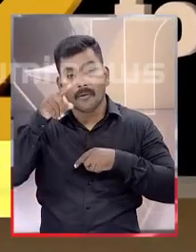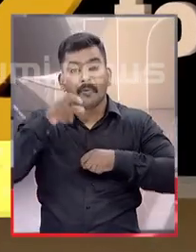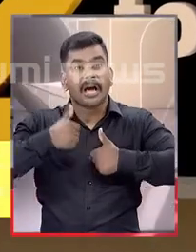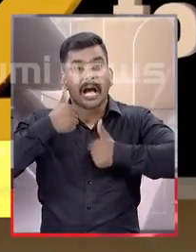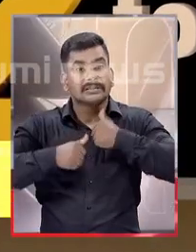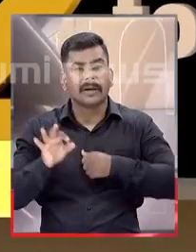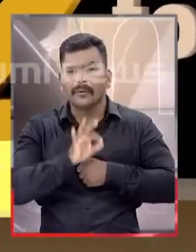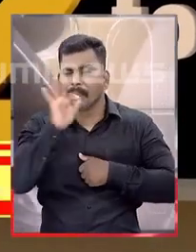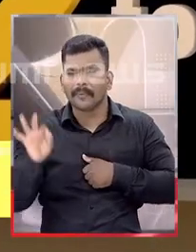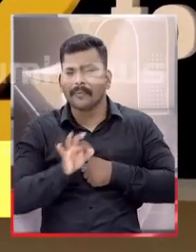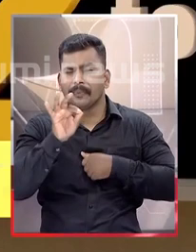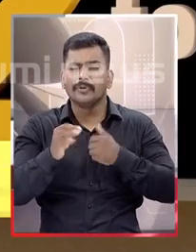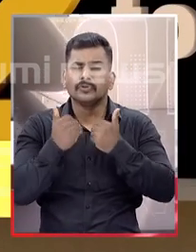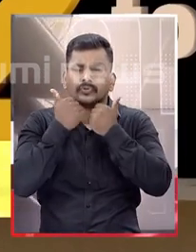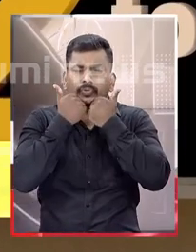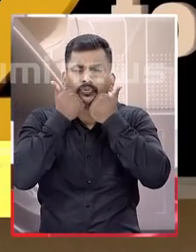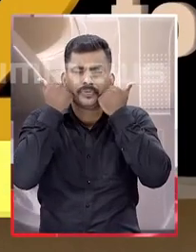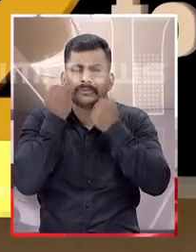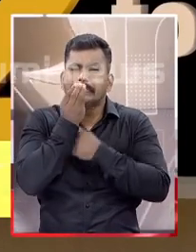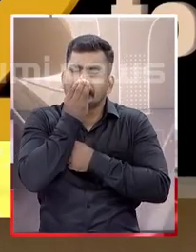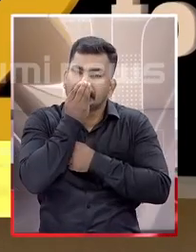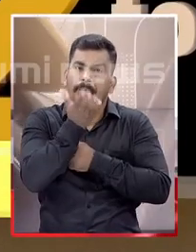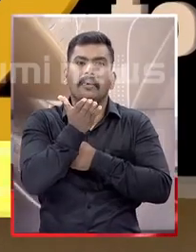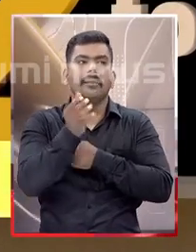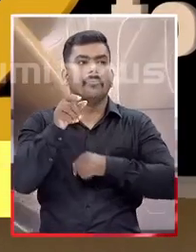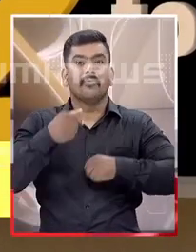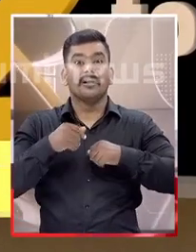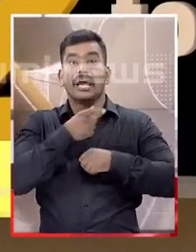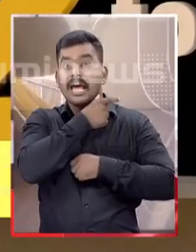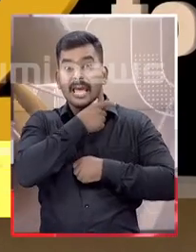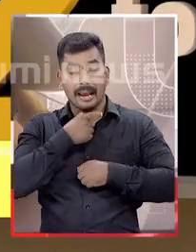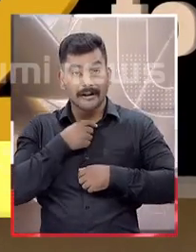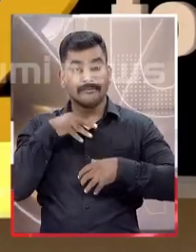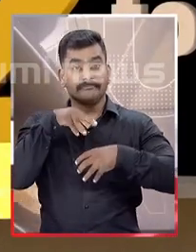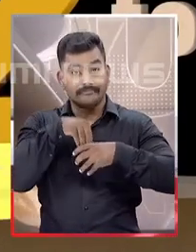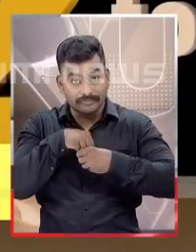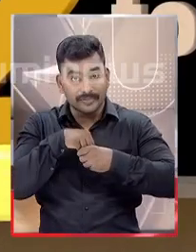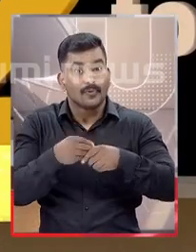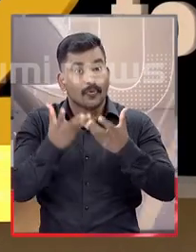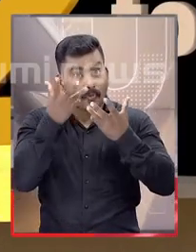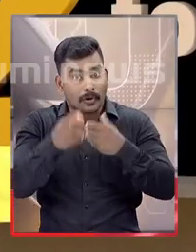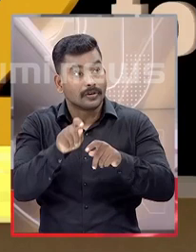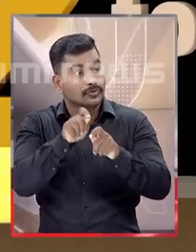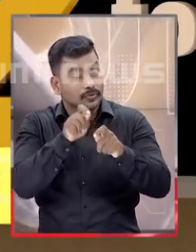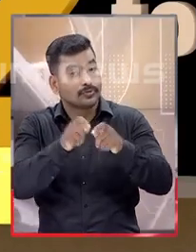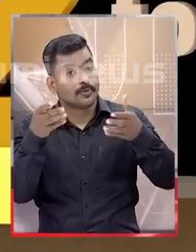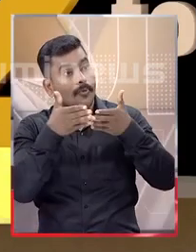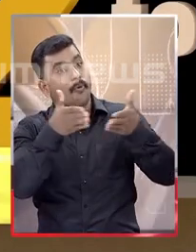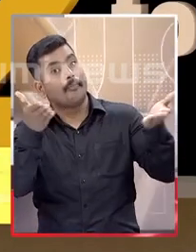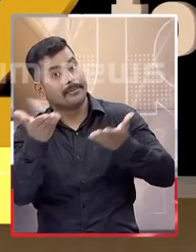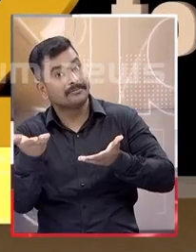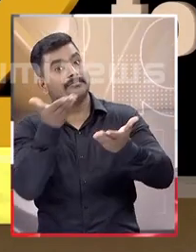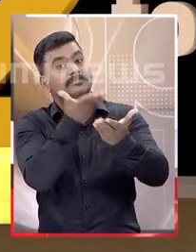സൂചിപ്പിച്ചതുപോലെ ലക്ഷോപലക്ഷം ആളുകൾ തൊഴിലില്ലാതെ നിൽക്കുന്ന ഒരു ഘട്ടത്തിലാണ് ഈ ഒരു സംവിധാനത്തെ തീറ്റിപ്പോറ്റുന്നത്. ഇതൊരു ഉദാഹരണം മാത്രമാണ്,